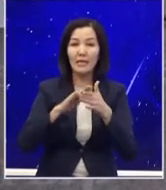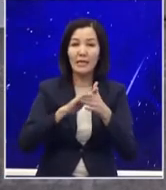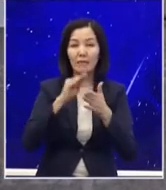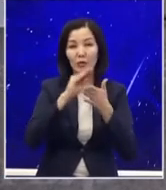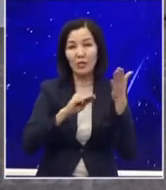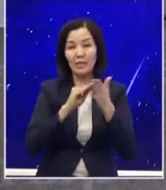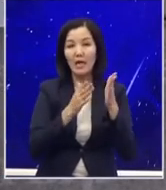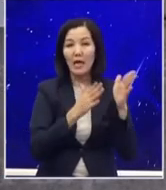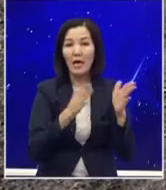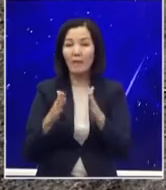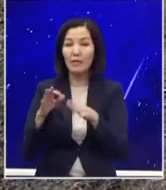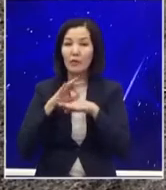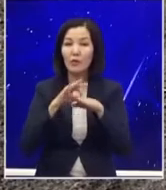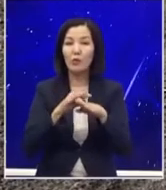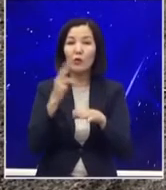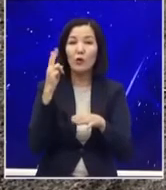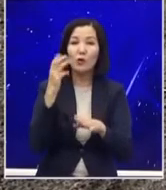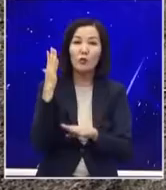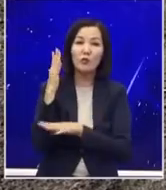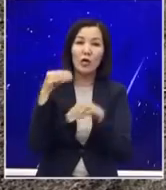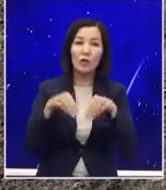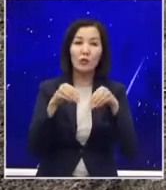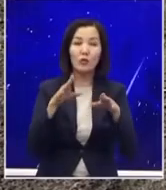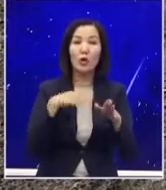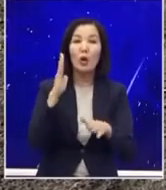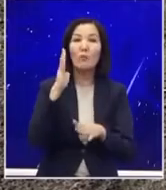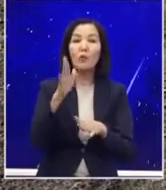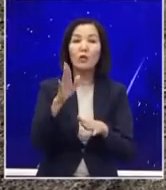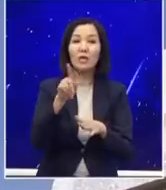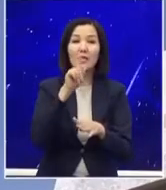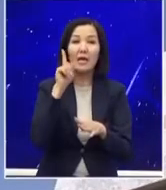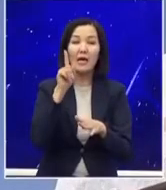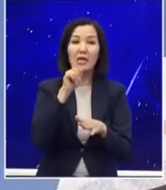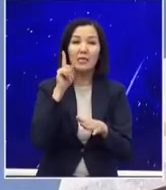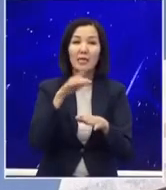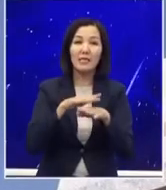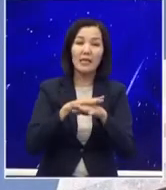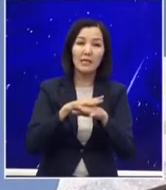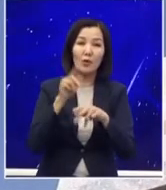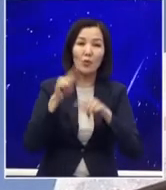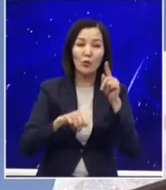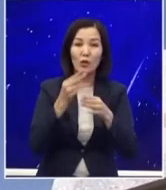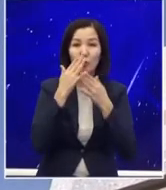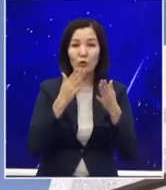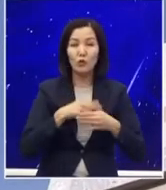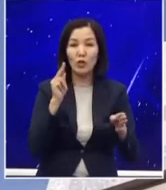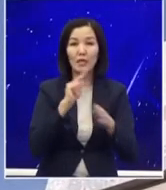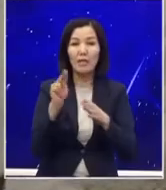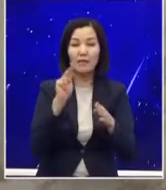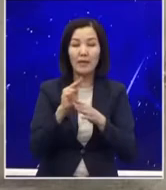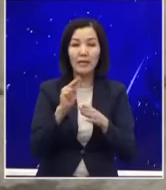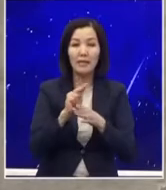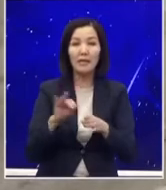жүргізіліп жатыр. 200 түптей жасыл желек отырғызылған. Болашақта халық тынығатын, жастарды отансүйгіштікке тәрбиелейтін тарихи